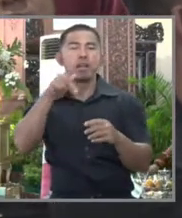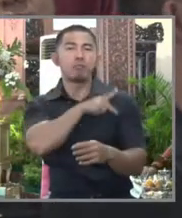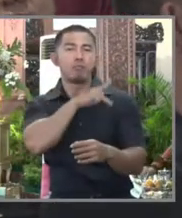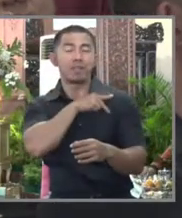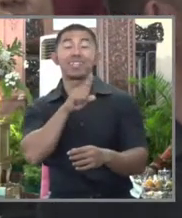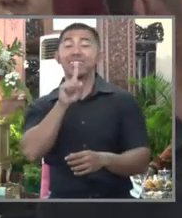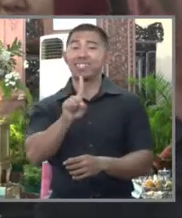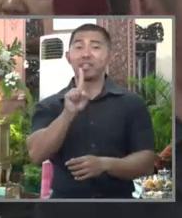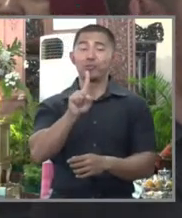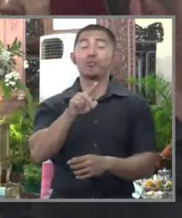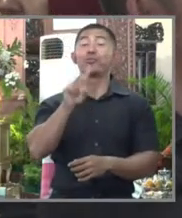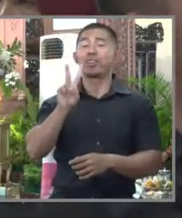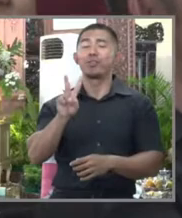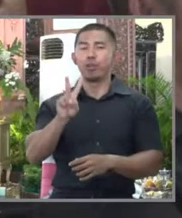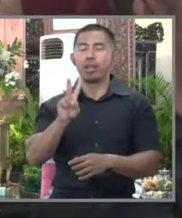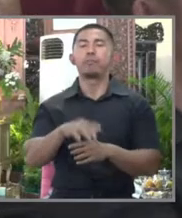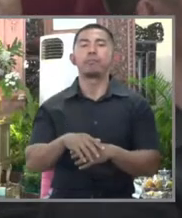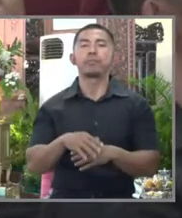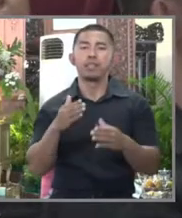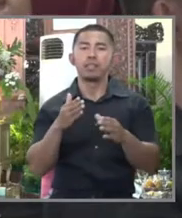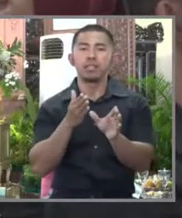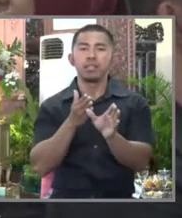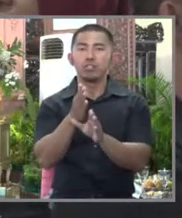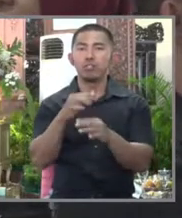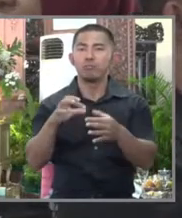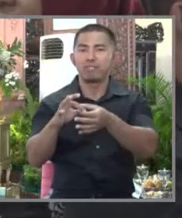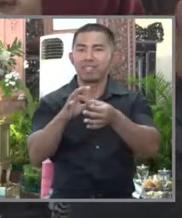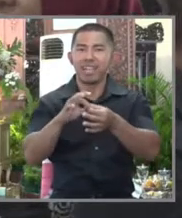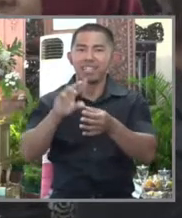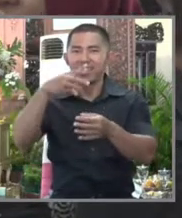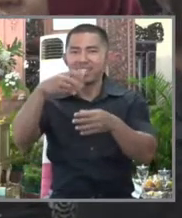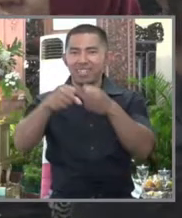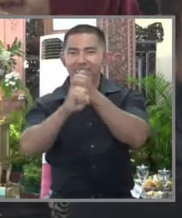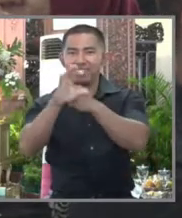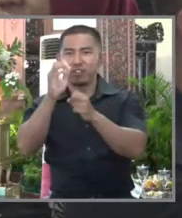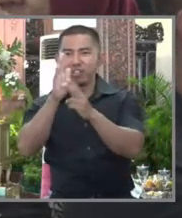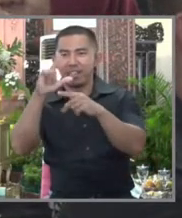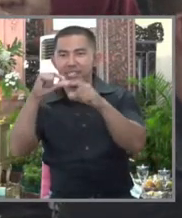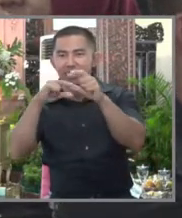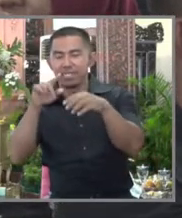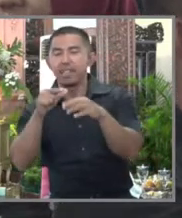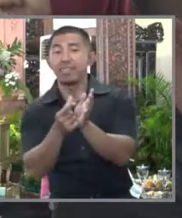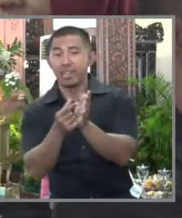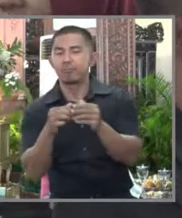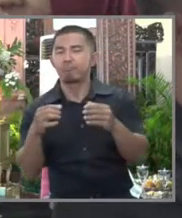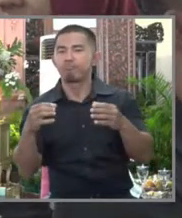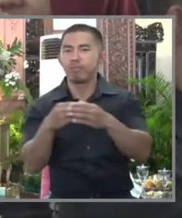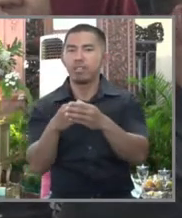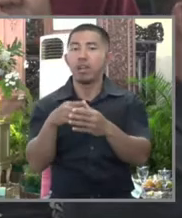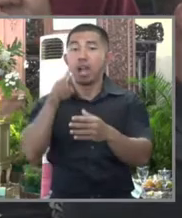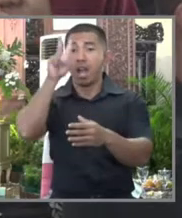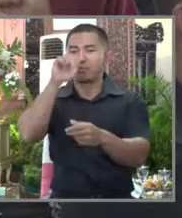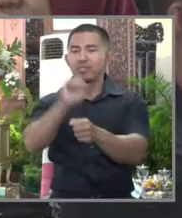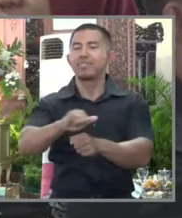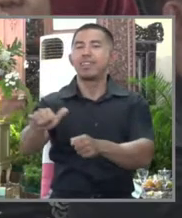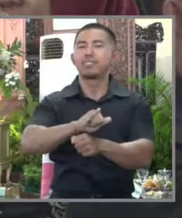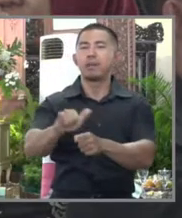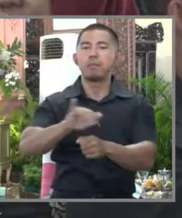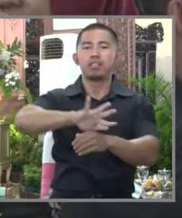Satu. Yang kedua, isu berkaitan dengan regionalisasi kemudian menuntut adanya kerjasama